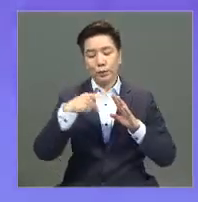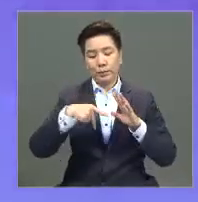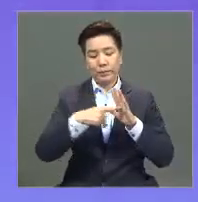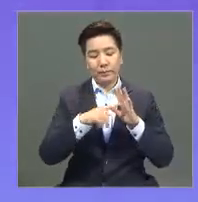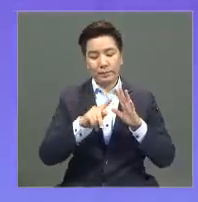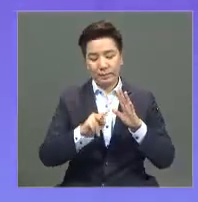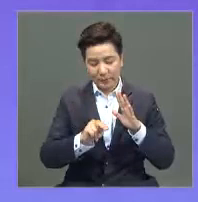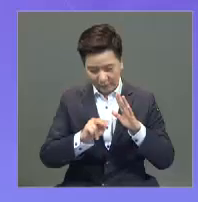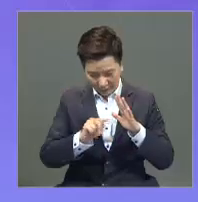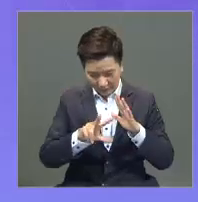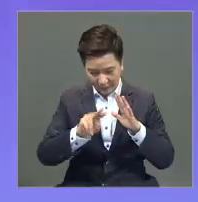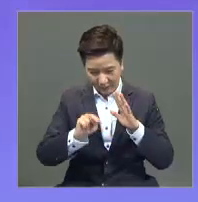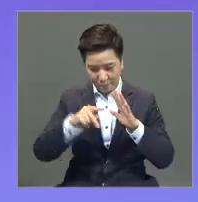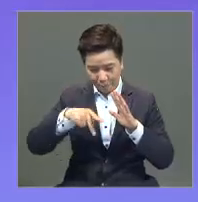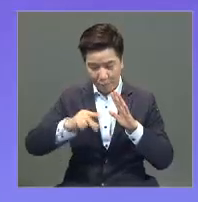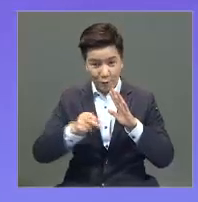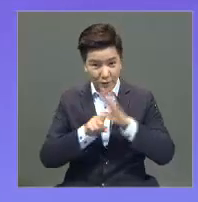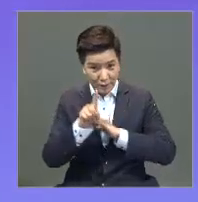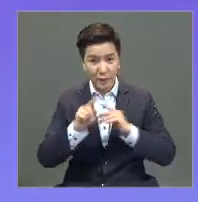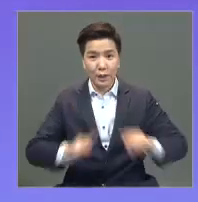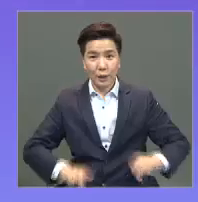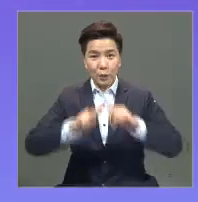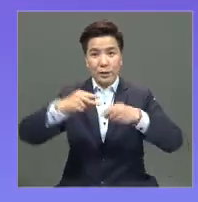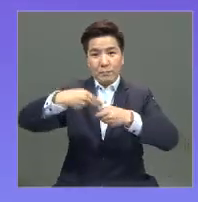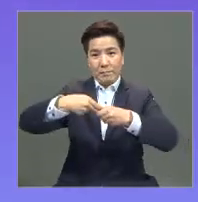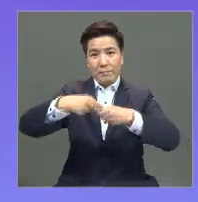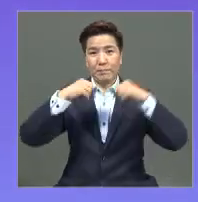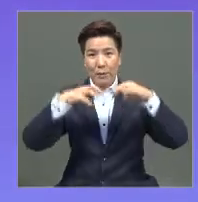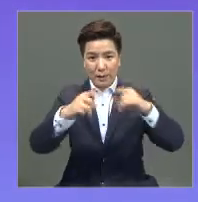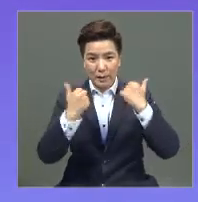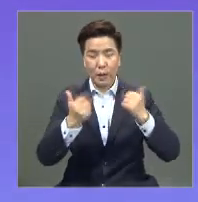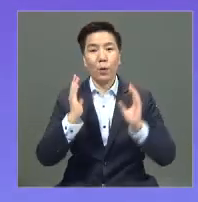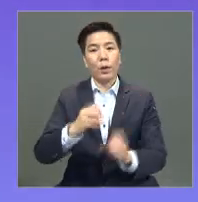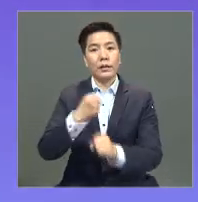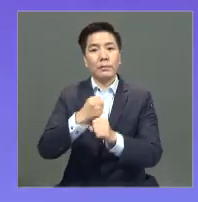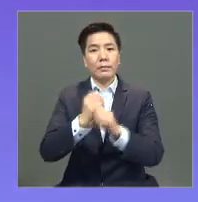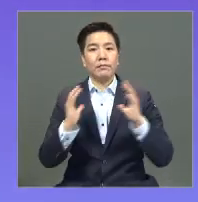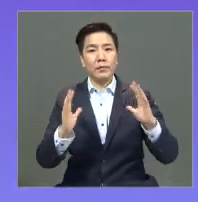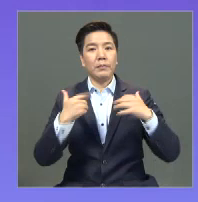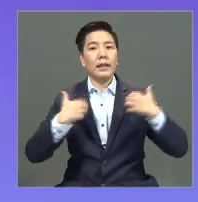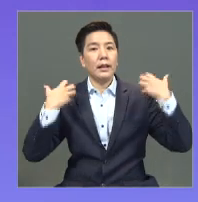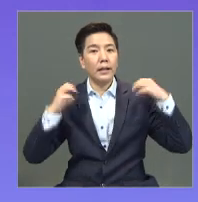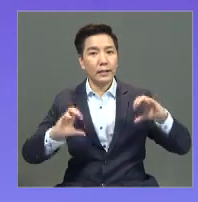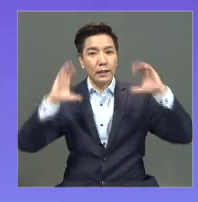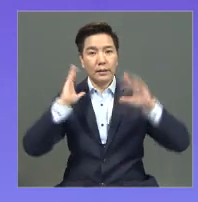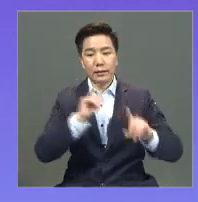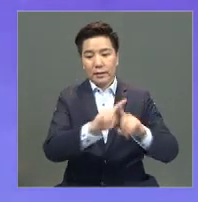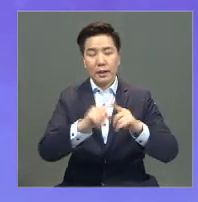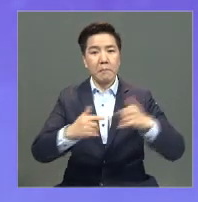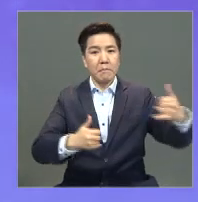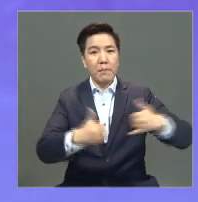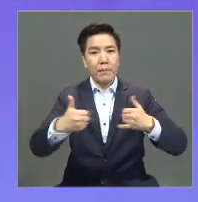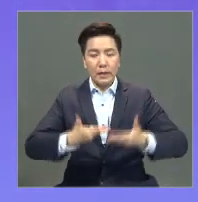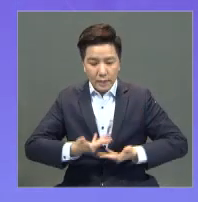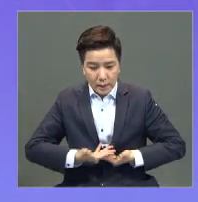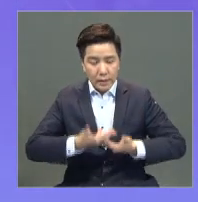ชาวรองนายกรัฐมนตรีและรัฐมนตรีว่าการกระทรวงพลังงานเข้าไปก็มีเจ้าหน้าที่มีข้าราชการมีหน่วยงานต่างๆเข้ามาเรียกว่